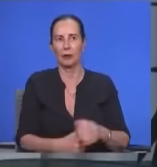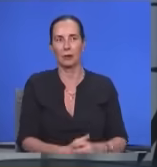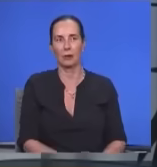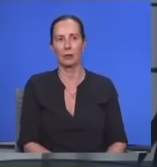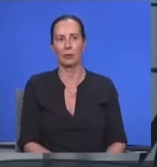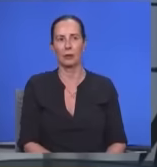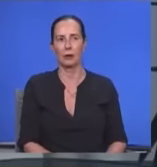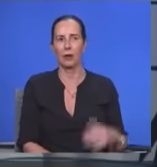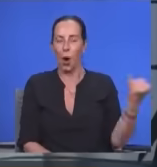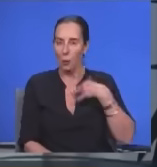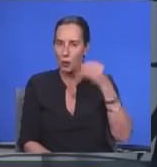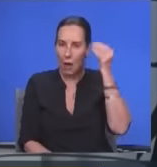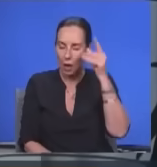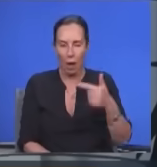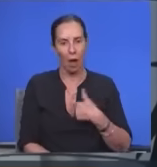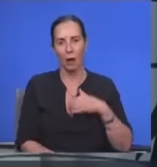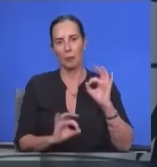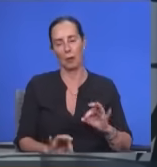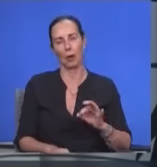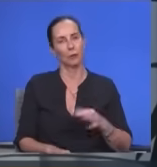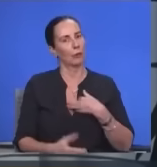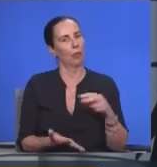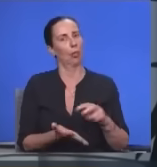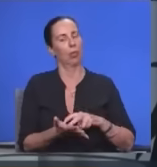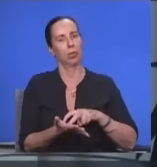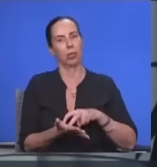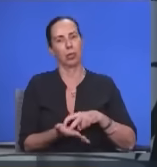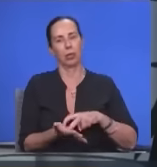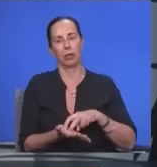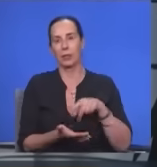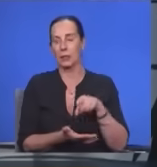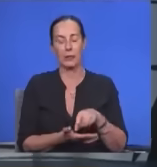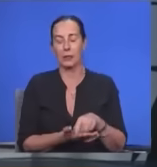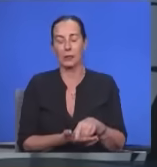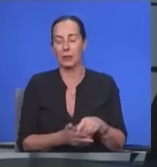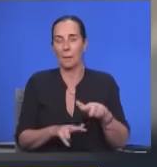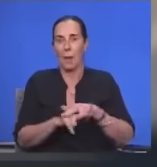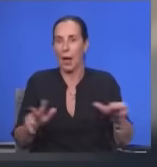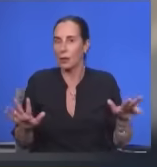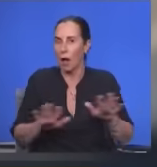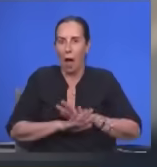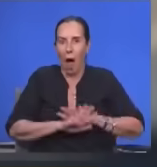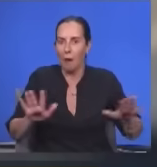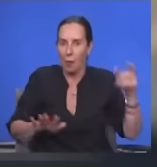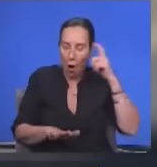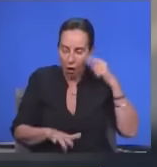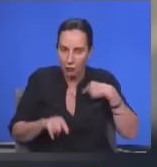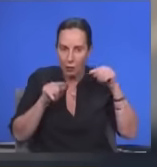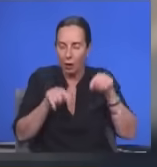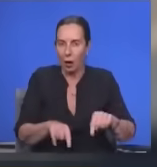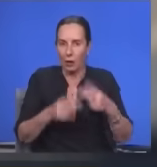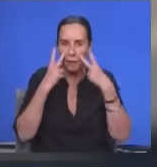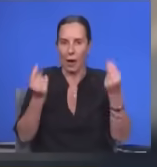כל פעם שאני נזכרת בזה, אני כולי רועדת. זה מצב שבחיים לא חשבתי שאני אתקל בדבר